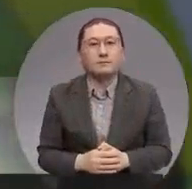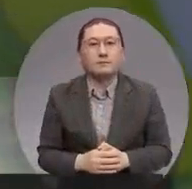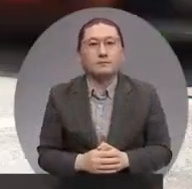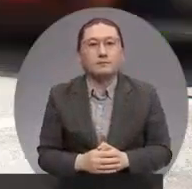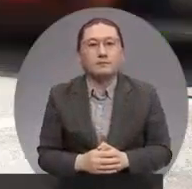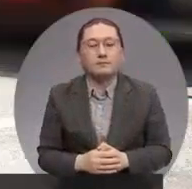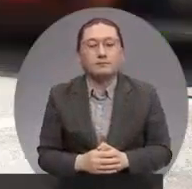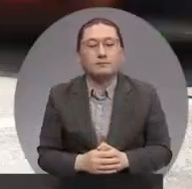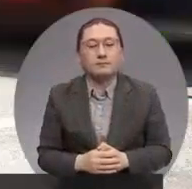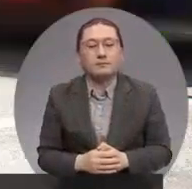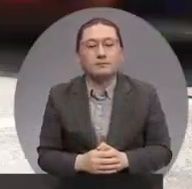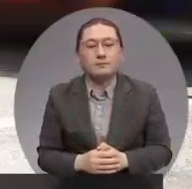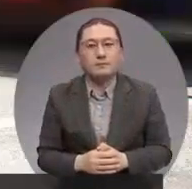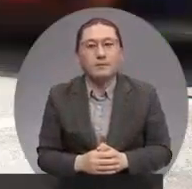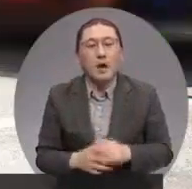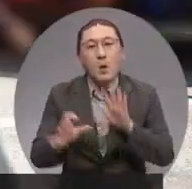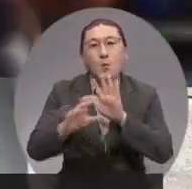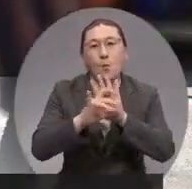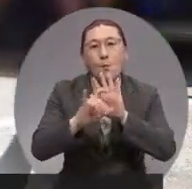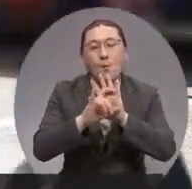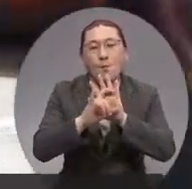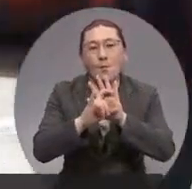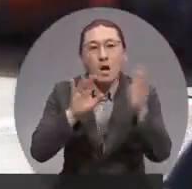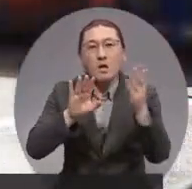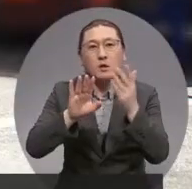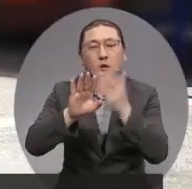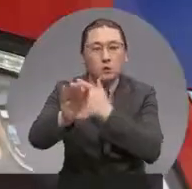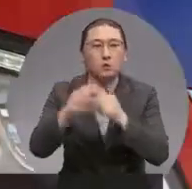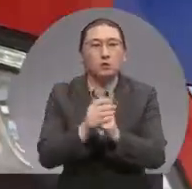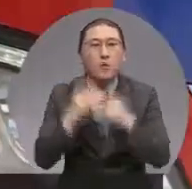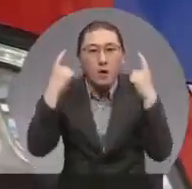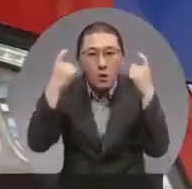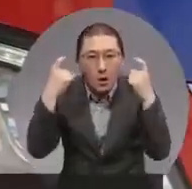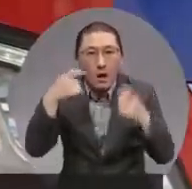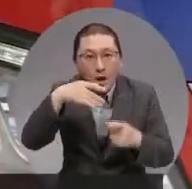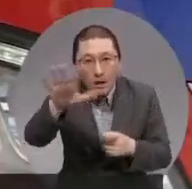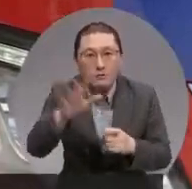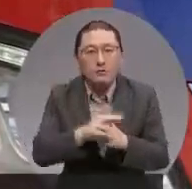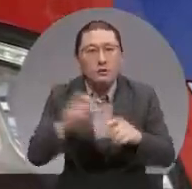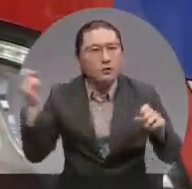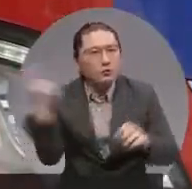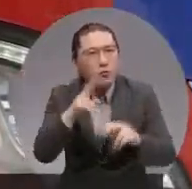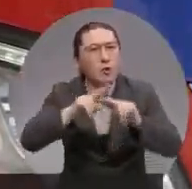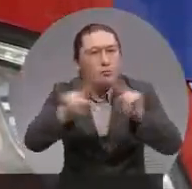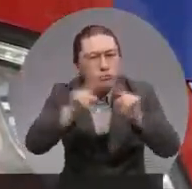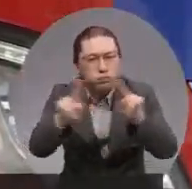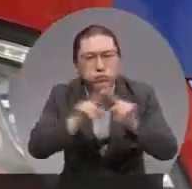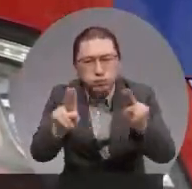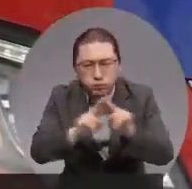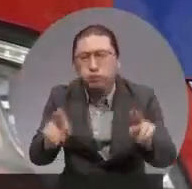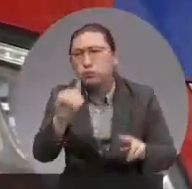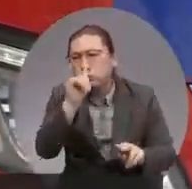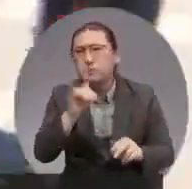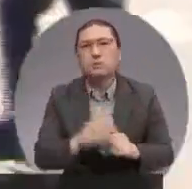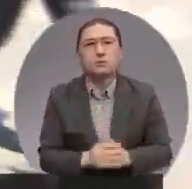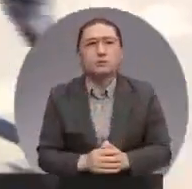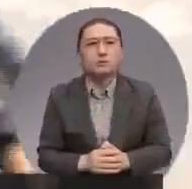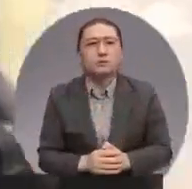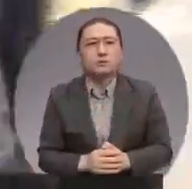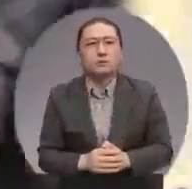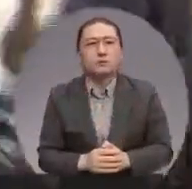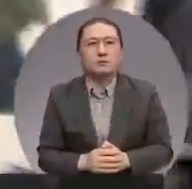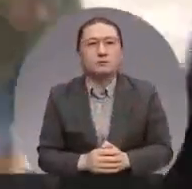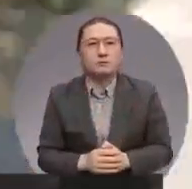체험 학습은 물론 코로나19 이후 처음 맞는 수학 여행도 줄줄이 취소해야 하기 때문입니다.